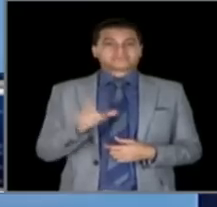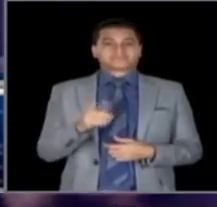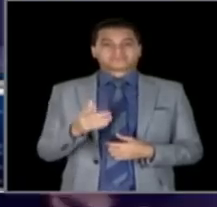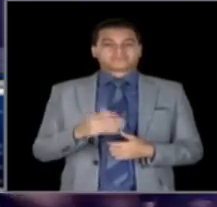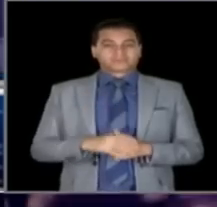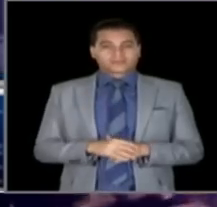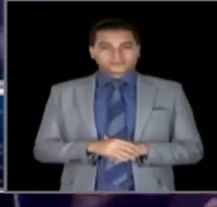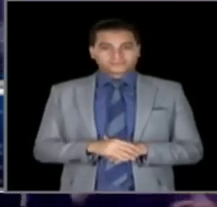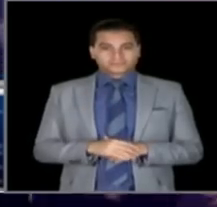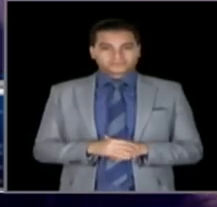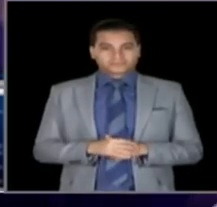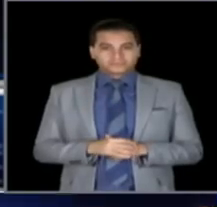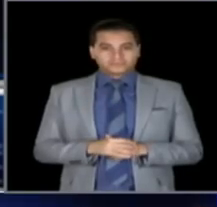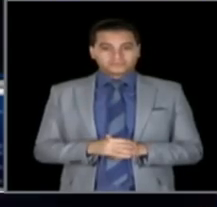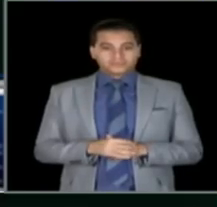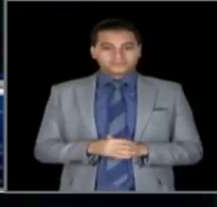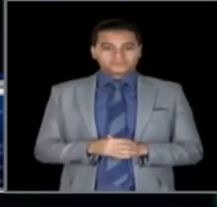صحيحة.